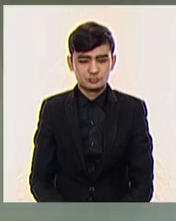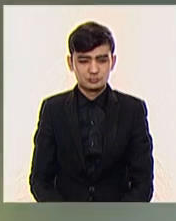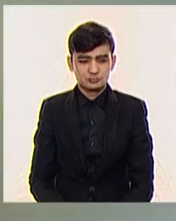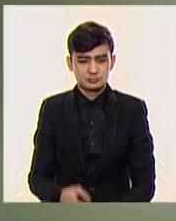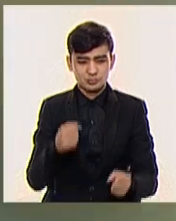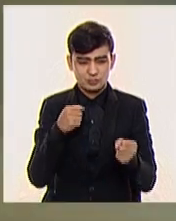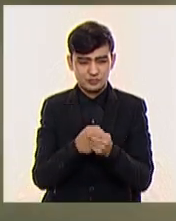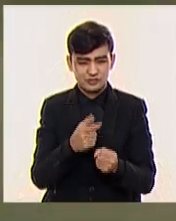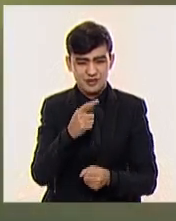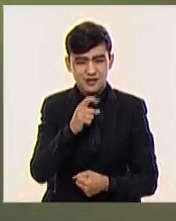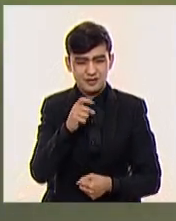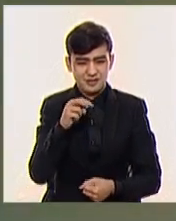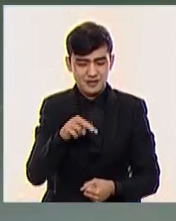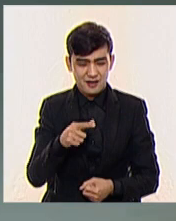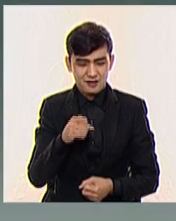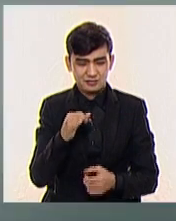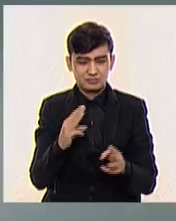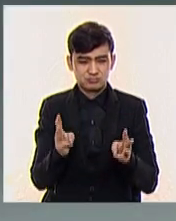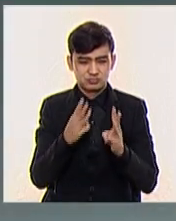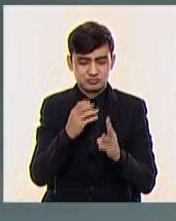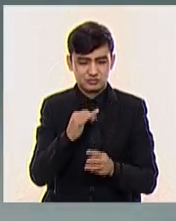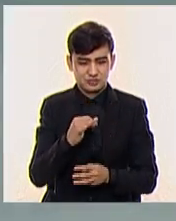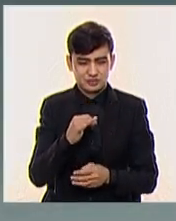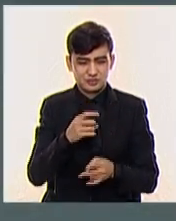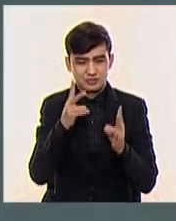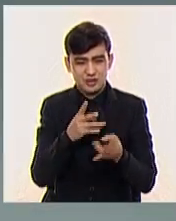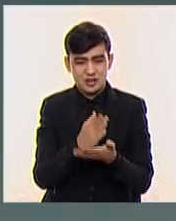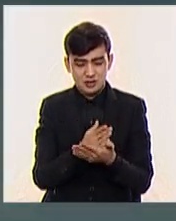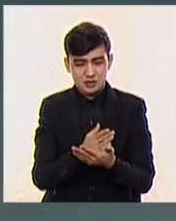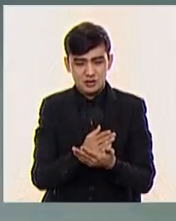Врезалась газель. И горит. Имеется пострадавший, но